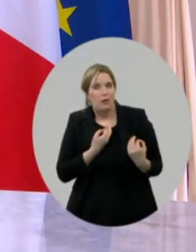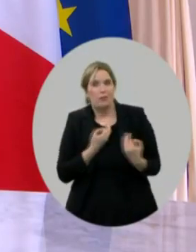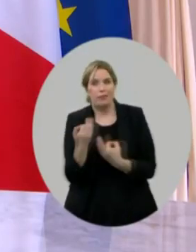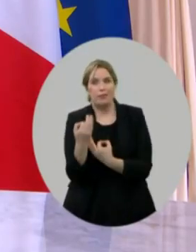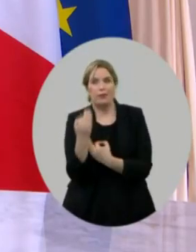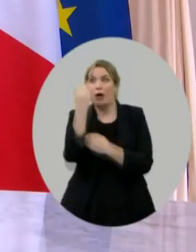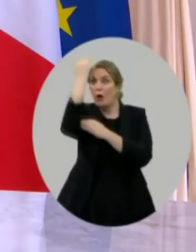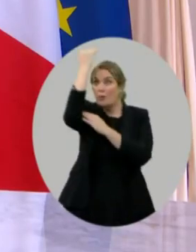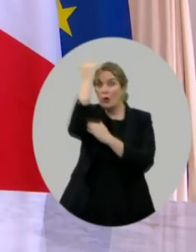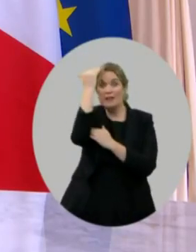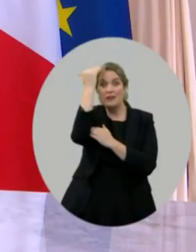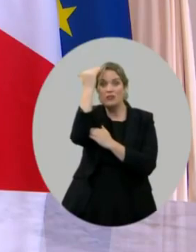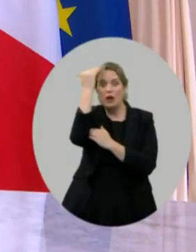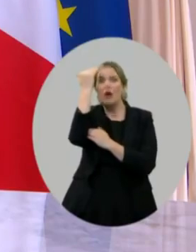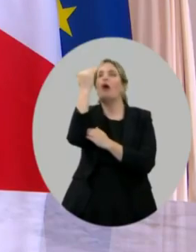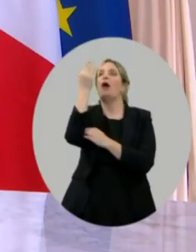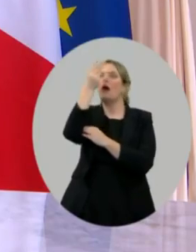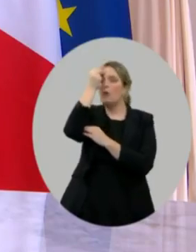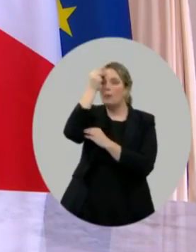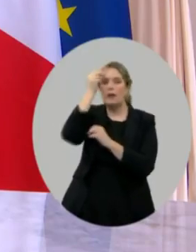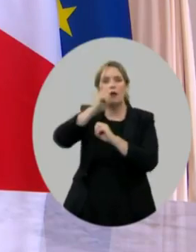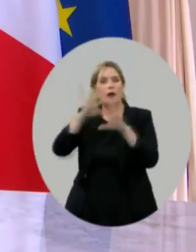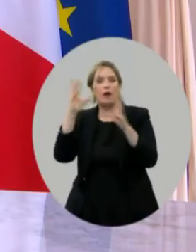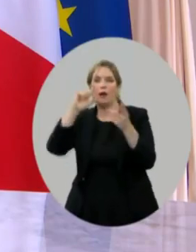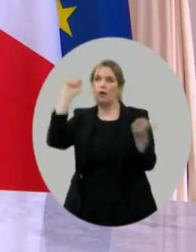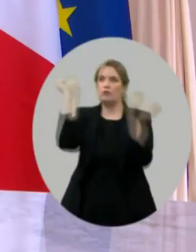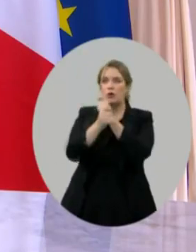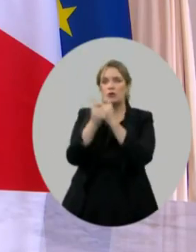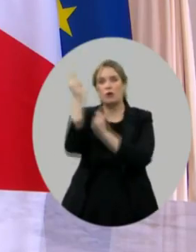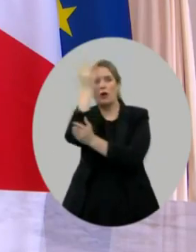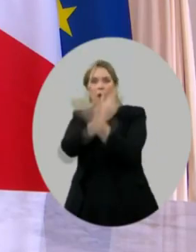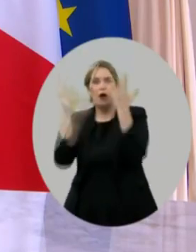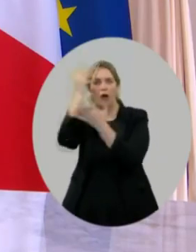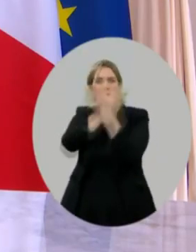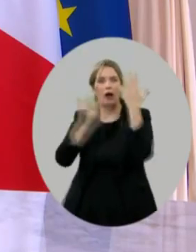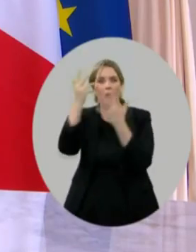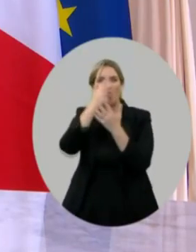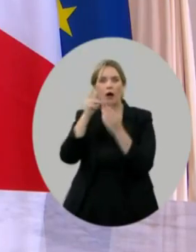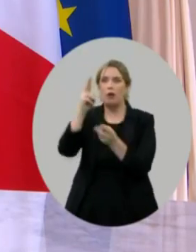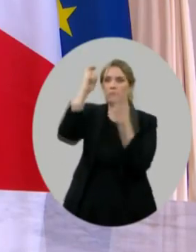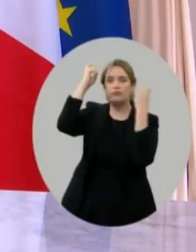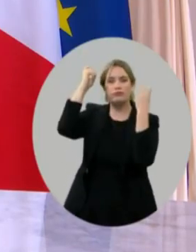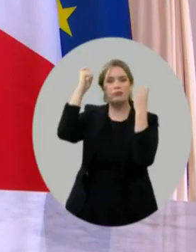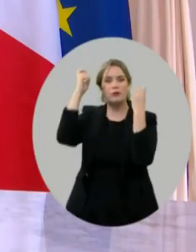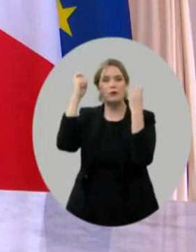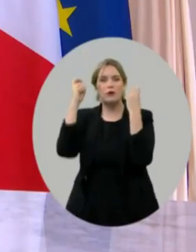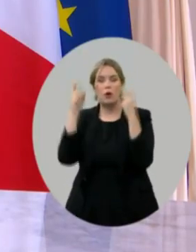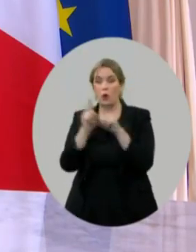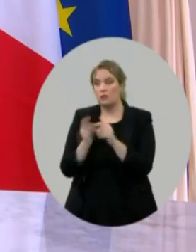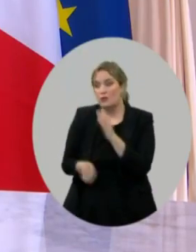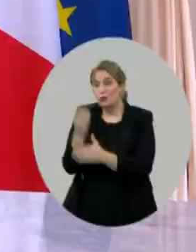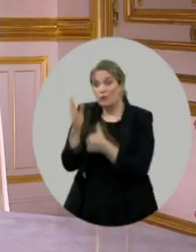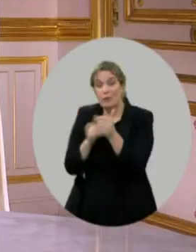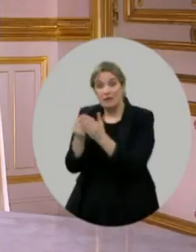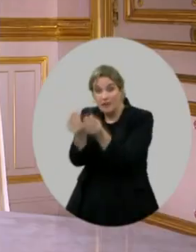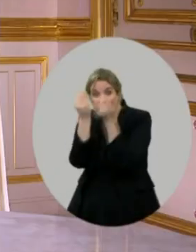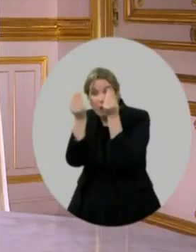l'indispensable protection qui permettra à chacun de faire face aux grands changements et de mieux les comprendre, d'être formé à de nouveaux